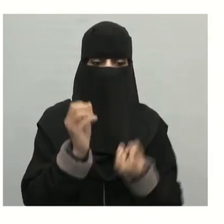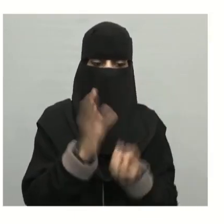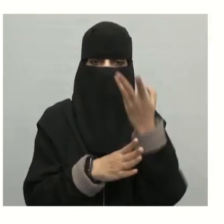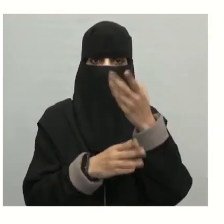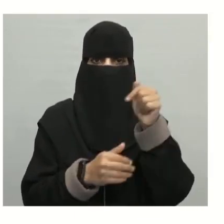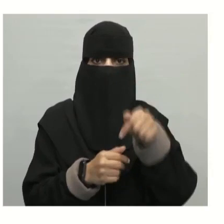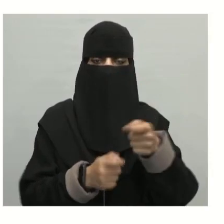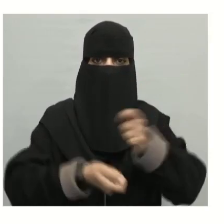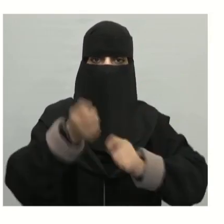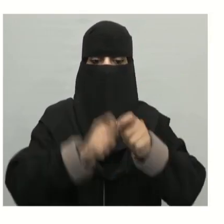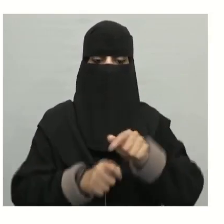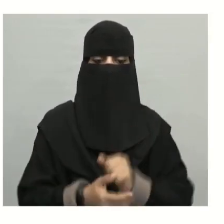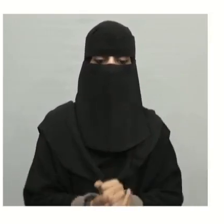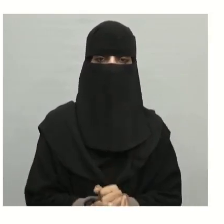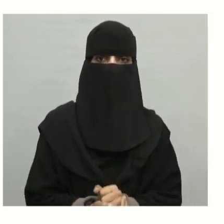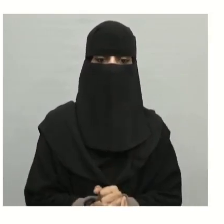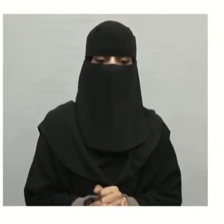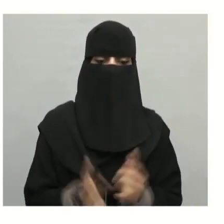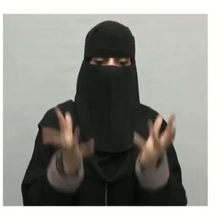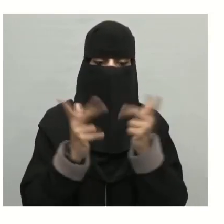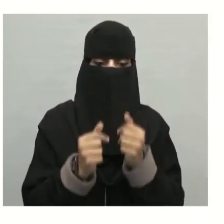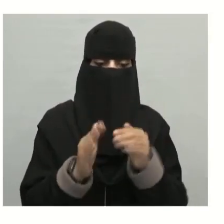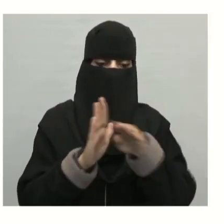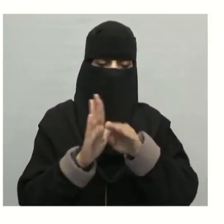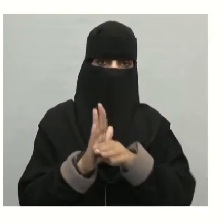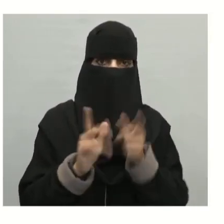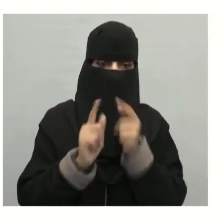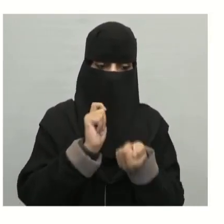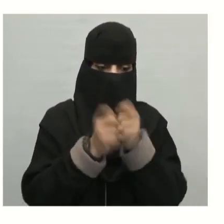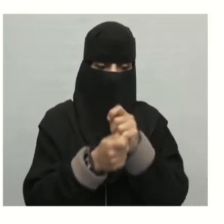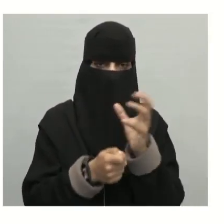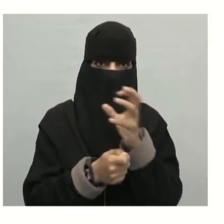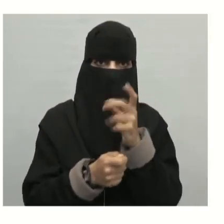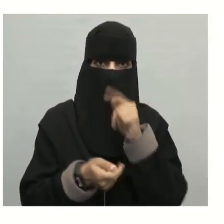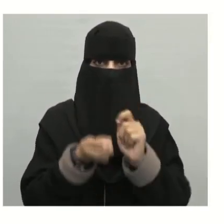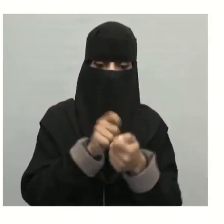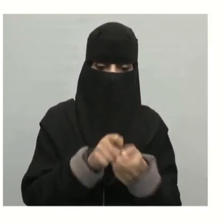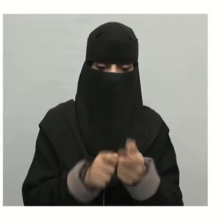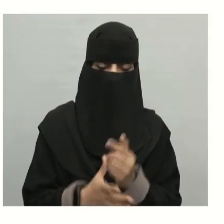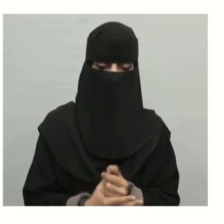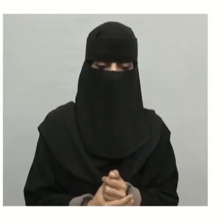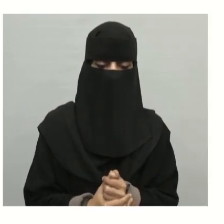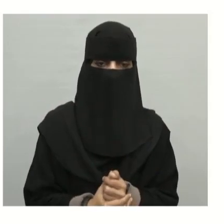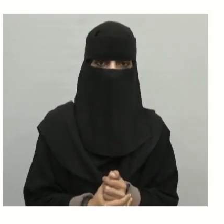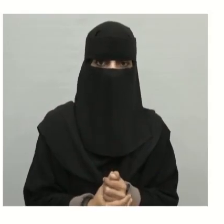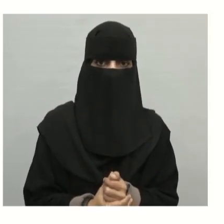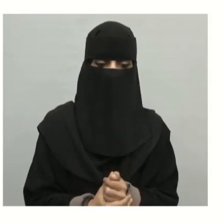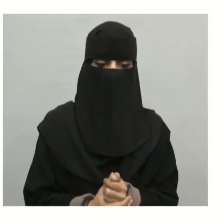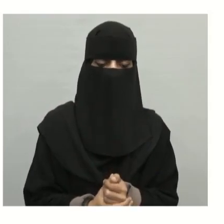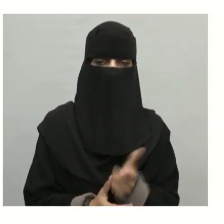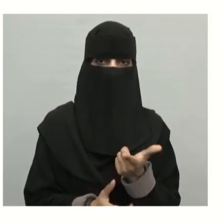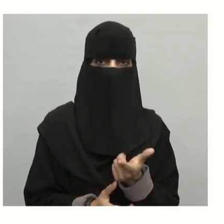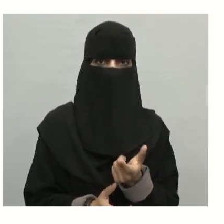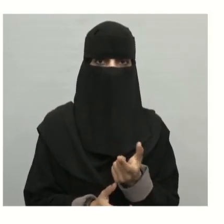تغير على تركيبه عدد العوامل التي ادت لتكون الصخور المتحوله هي